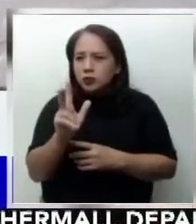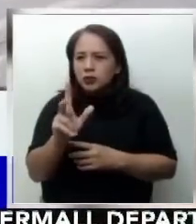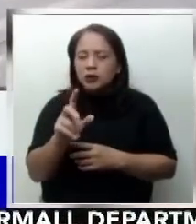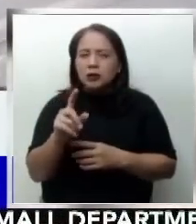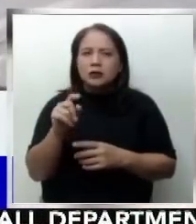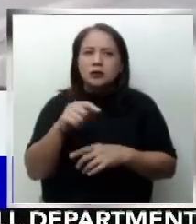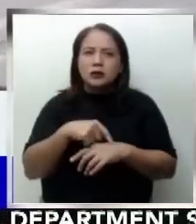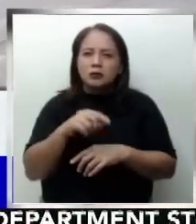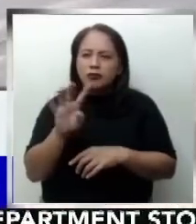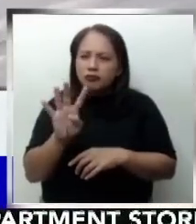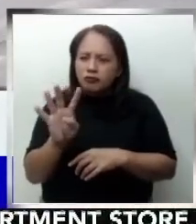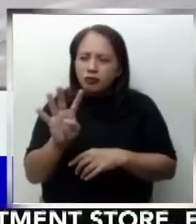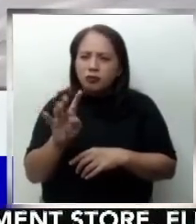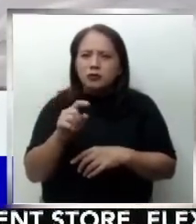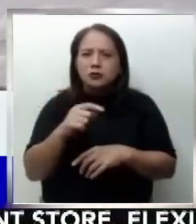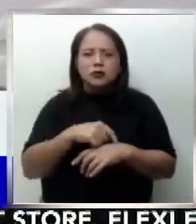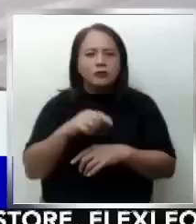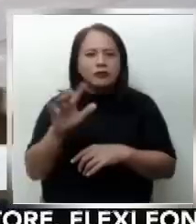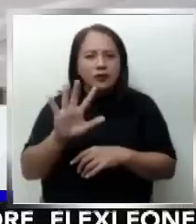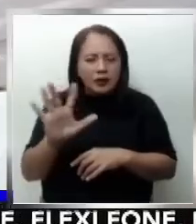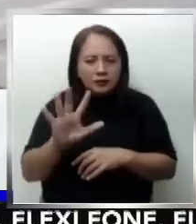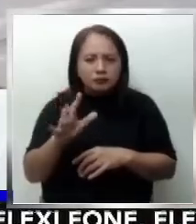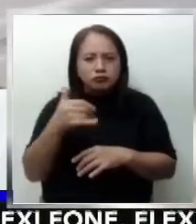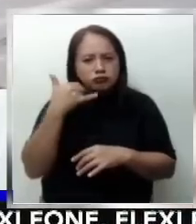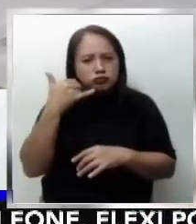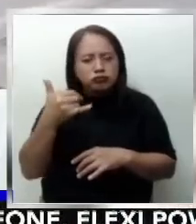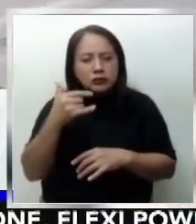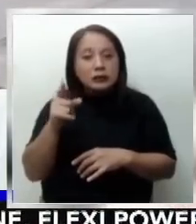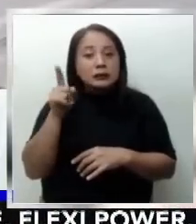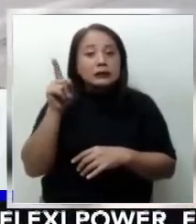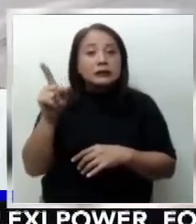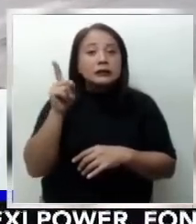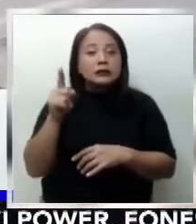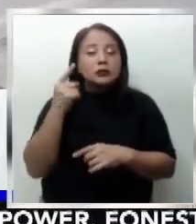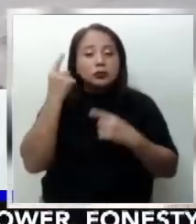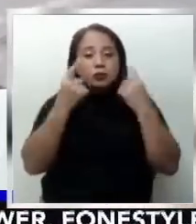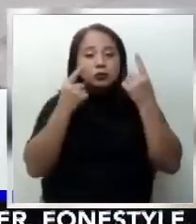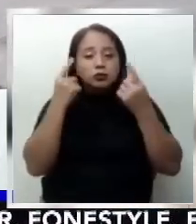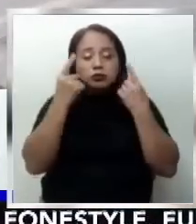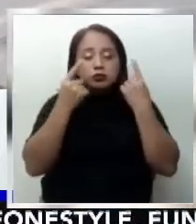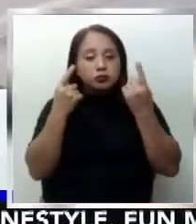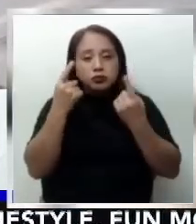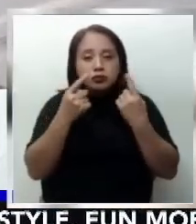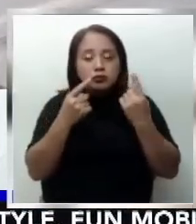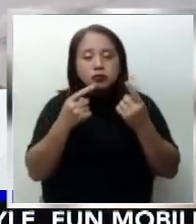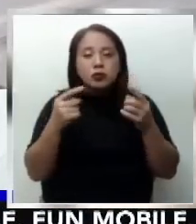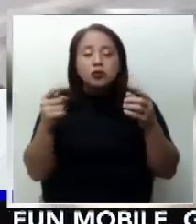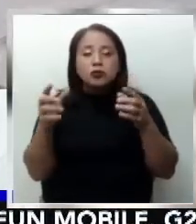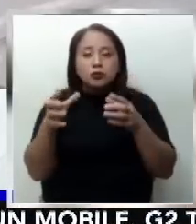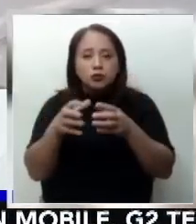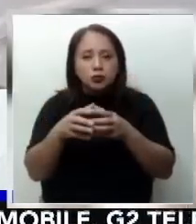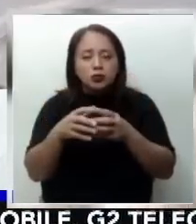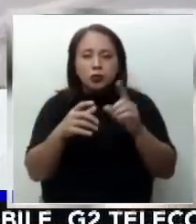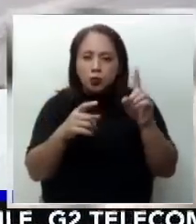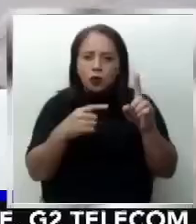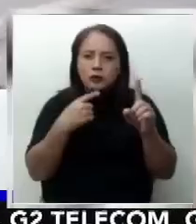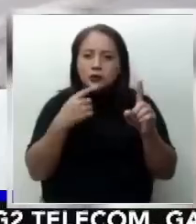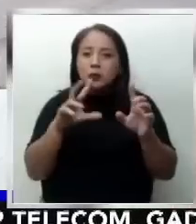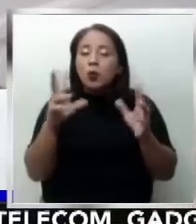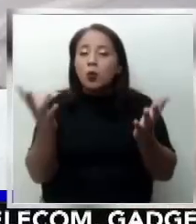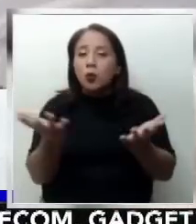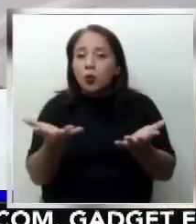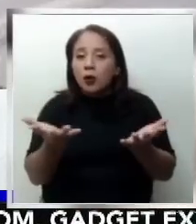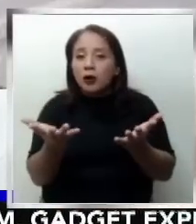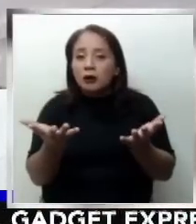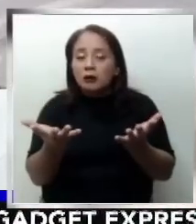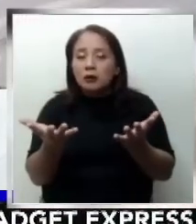alas 5. Sila daw ay isang concerned citizen. At iisa ang sinasabi kung saan